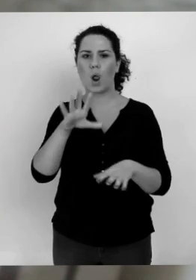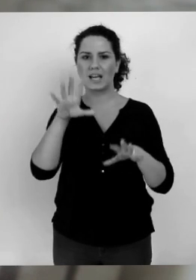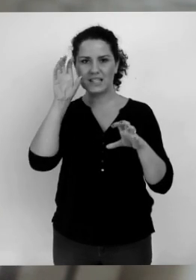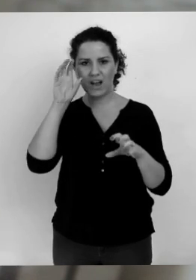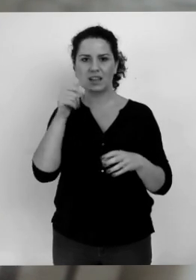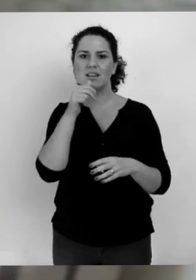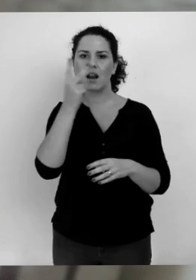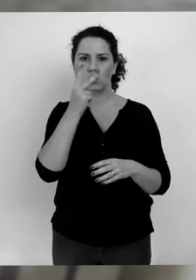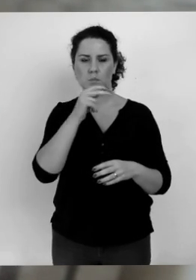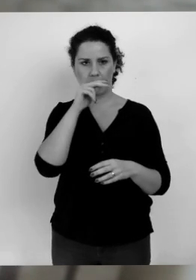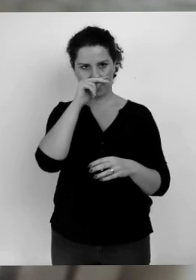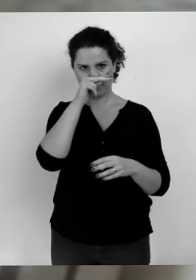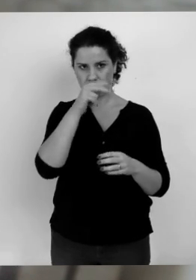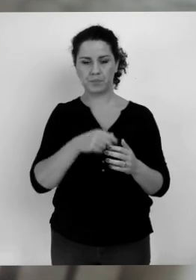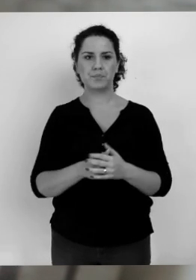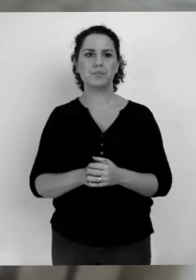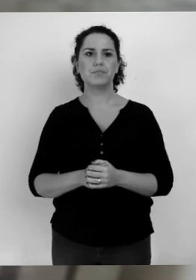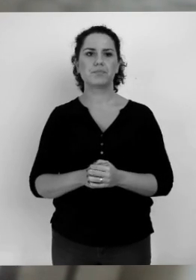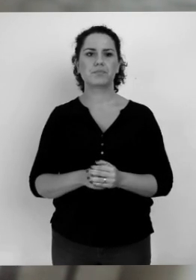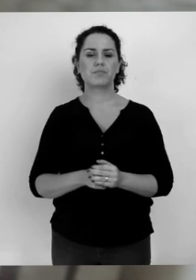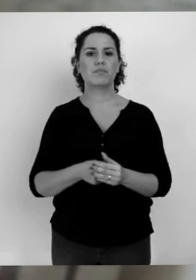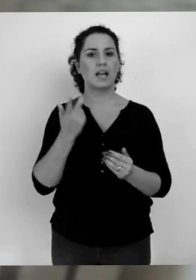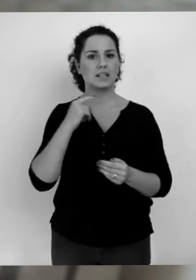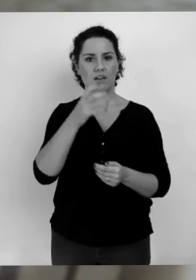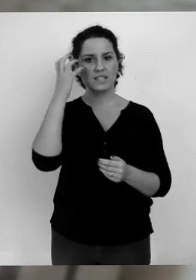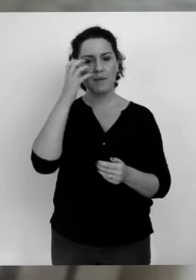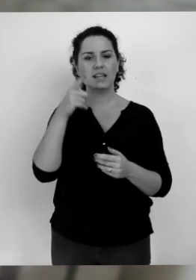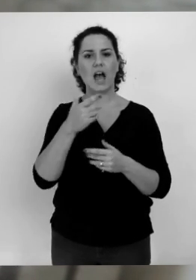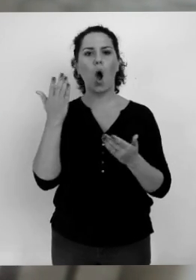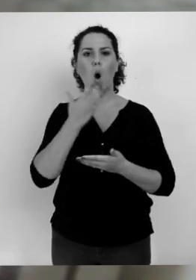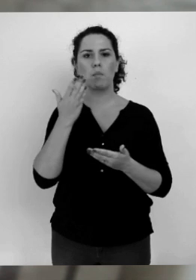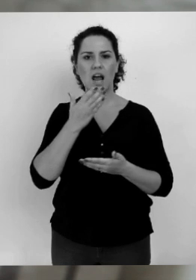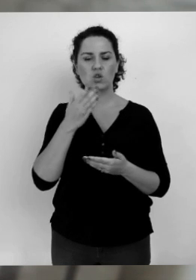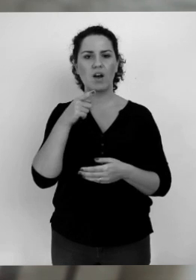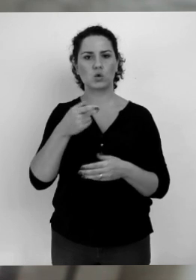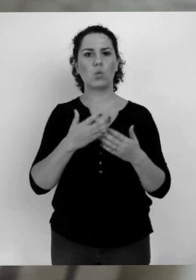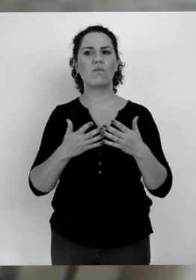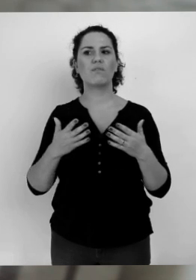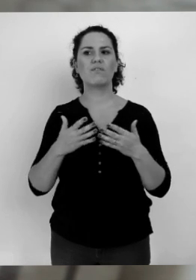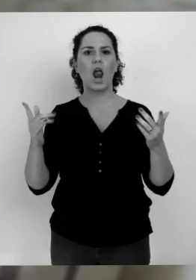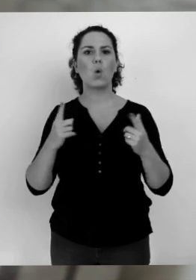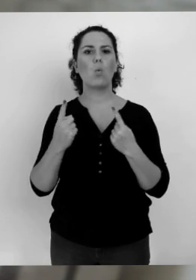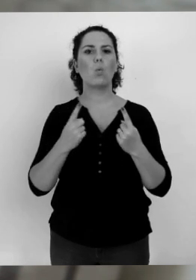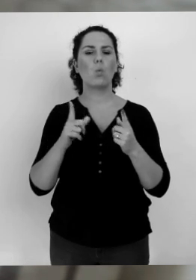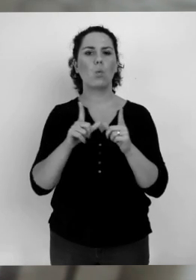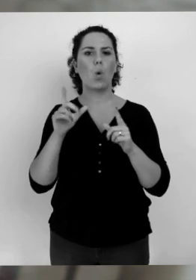shvatiti i razumjeti. Mm-hmm. Da li smatrate da obrazovanje tu veliku ulogu